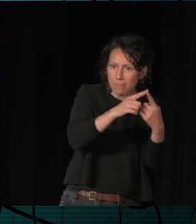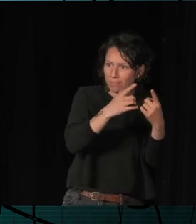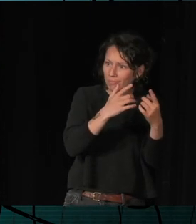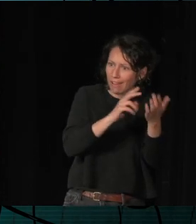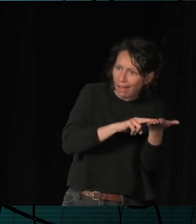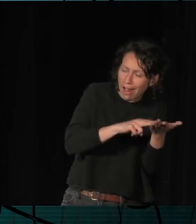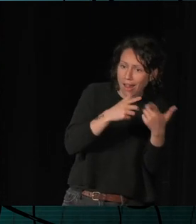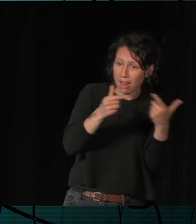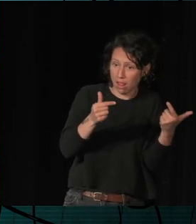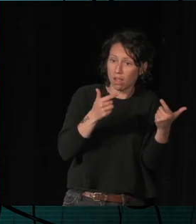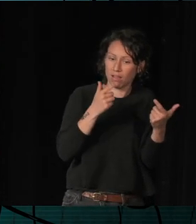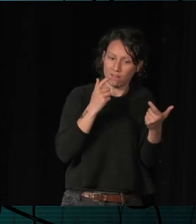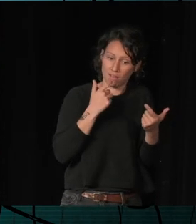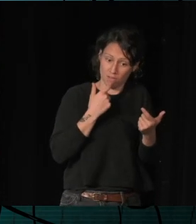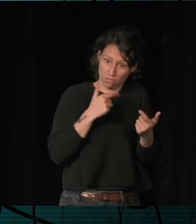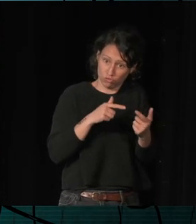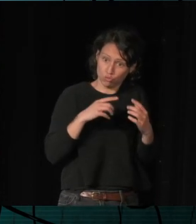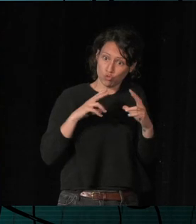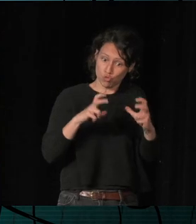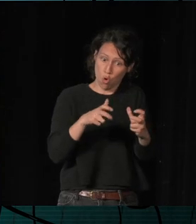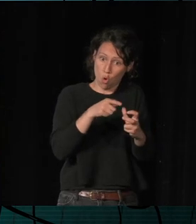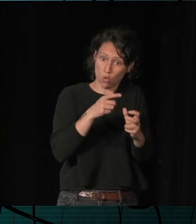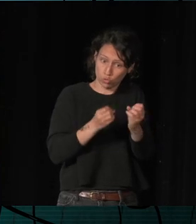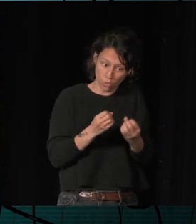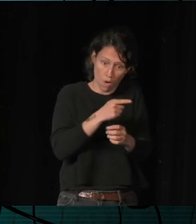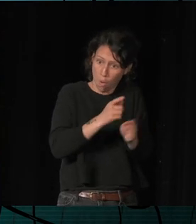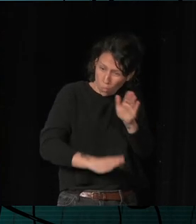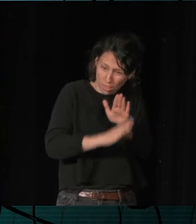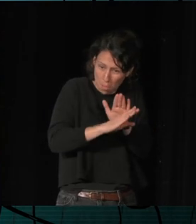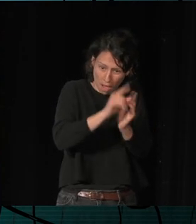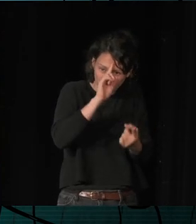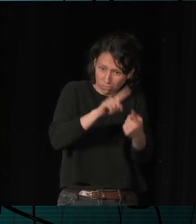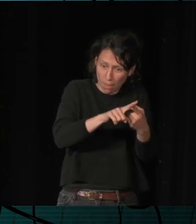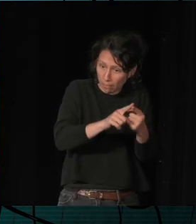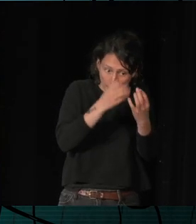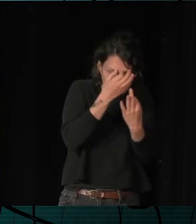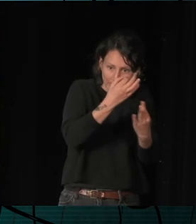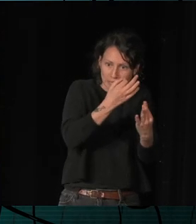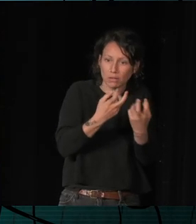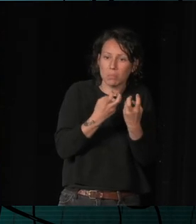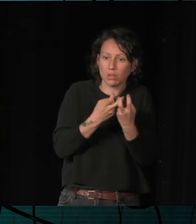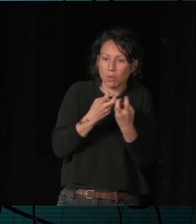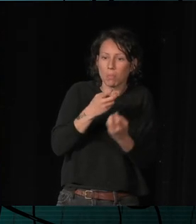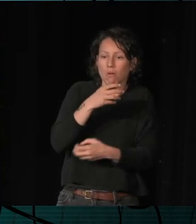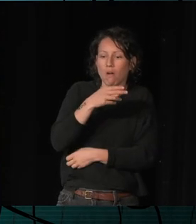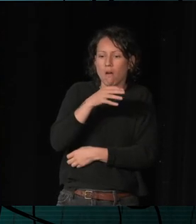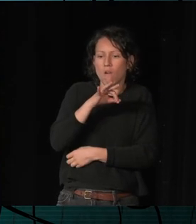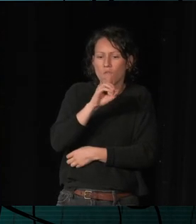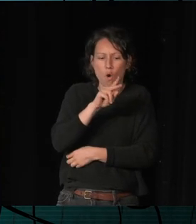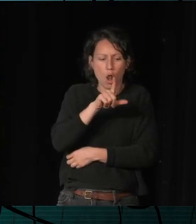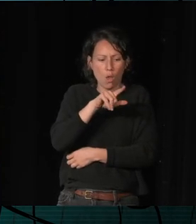d'une crainte sociétale bien précise, ouais. Parfois très localisée. Je pense à, par exemple, If on a Winter's Night for Travelers, ce qui n'est pas un